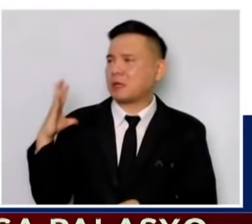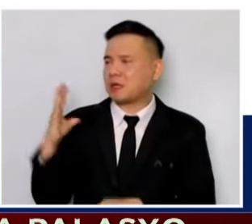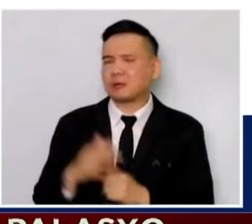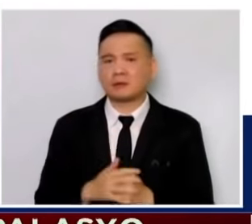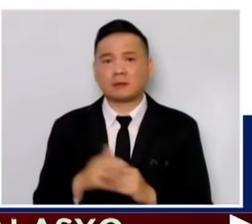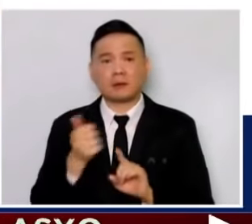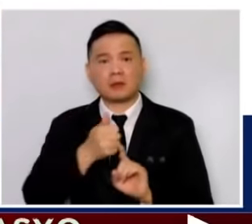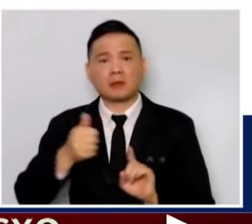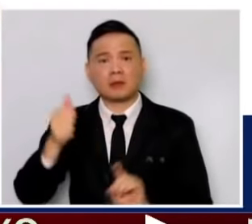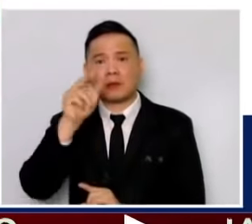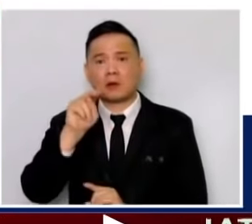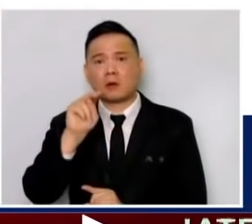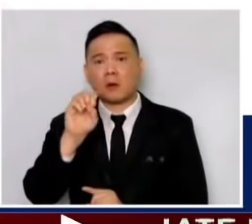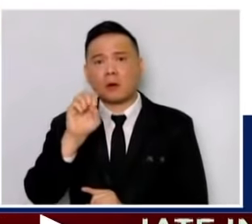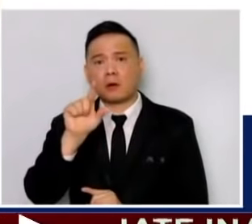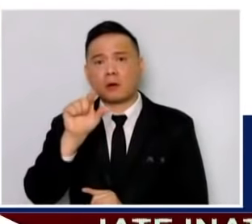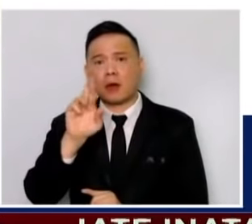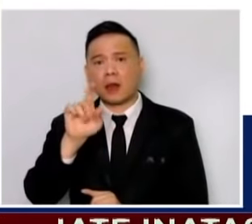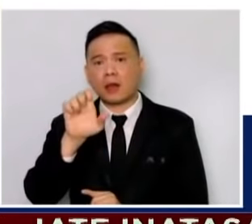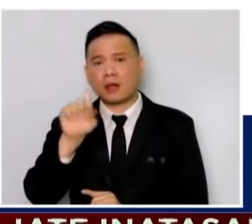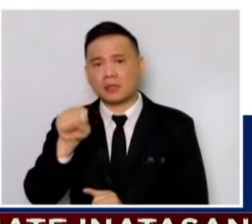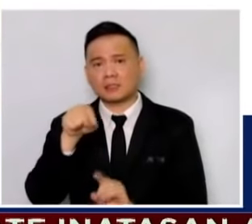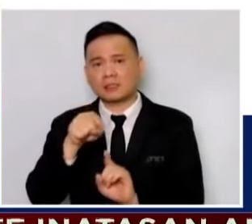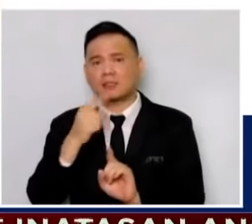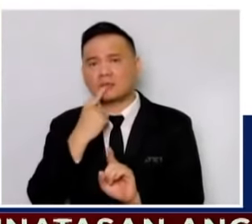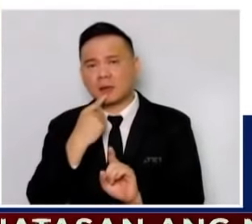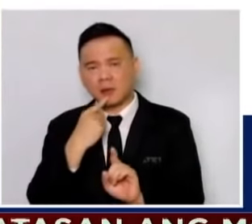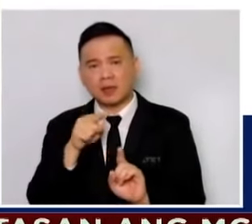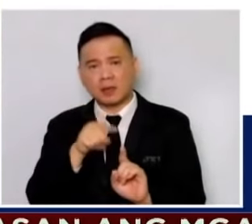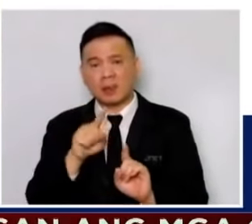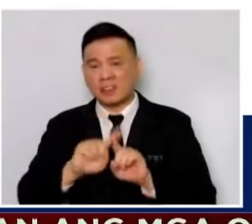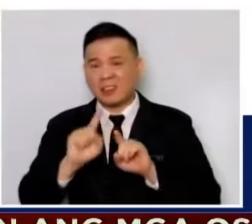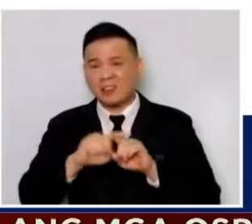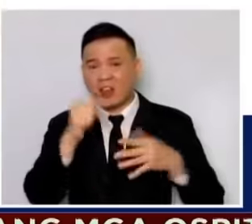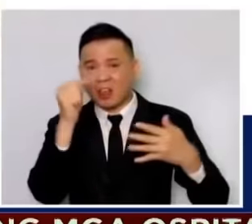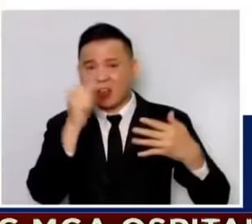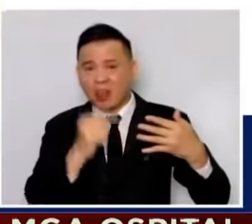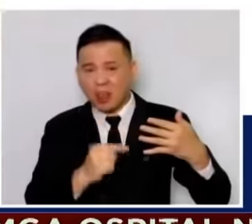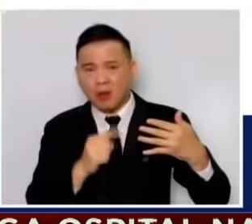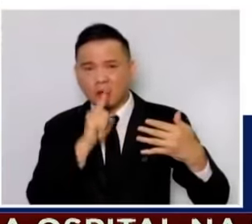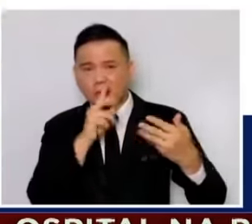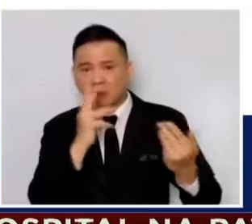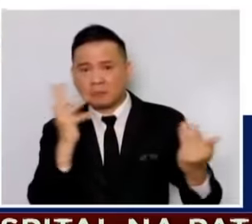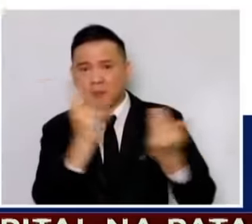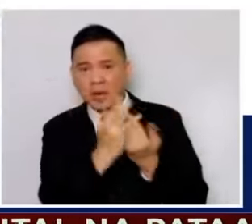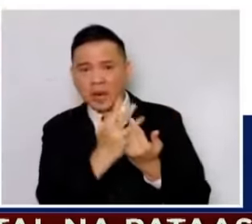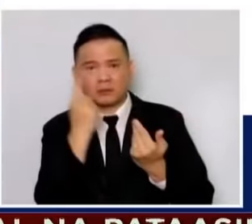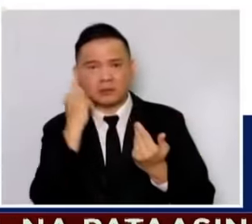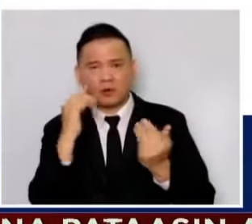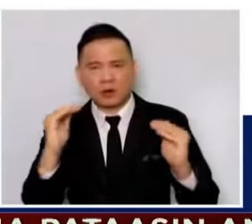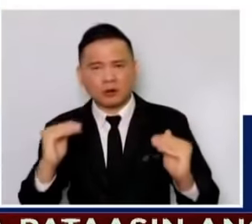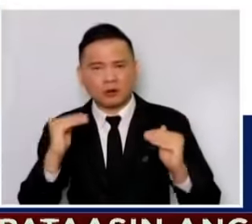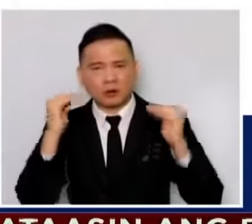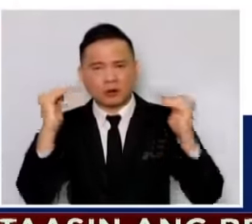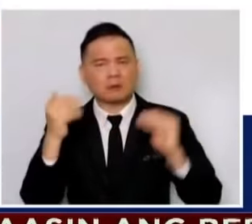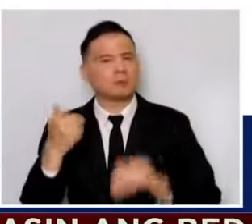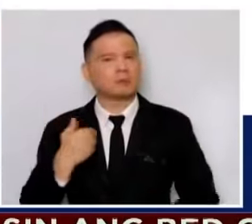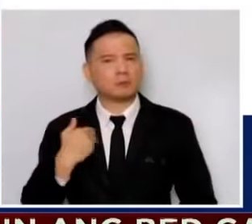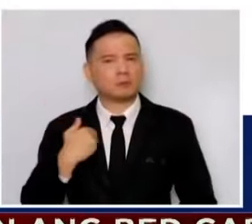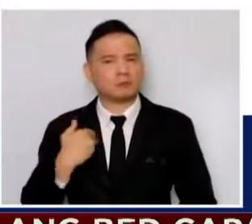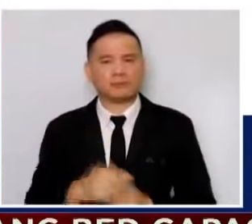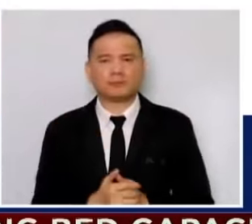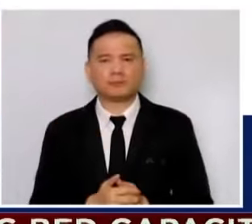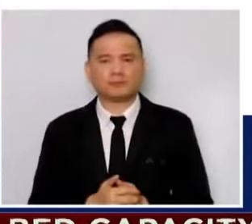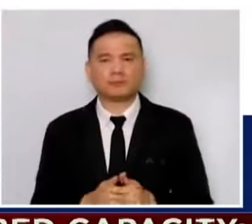Nograles, hindi papasok ang NCR sa mga pamantayan ng task force para sa Alert Level 4. Dahil hindi pa naman umaabot